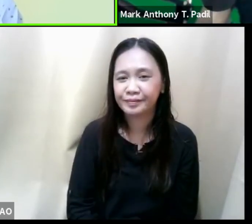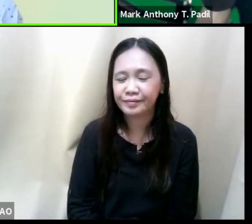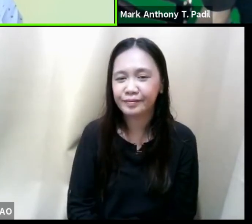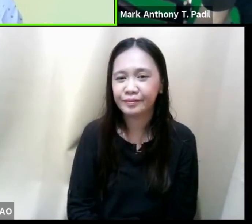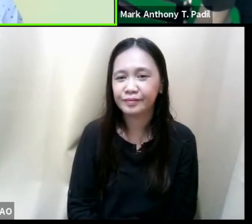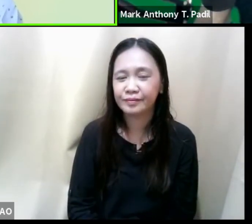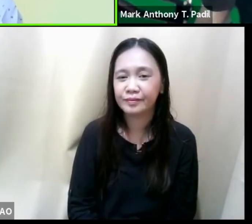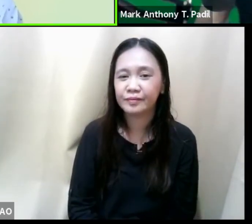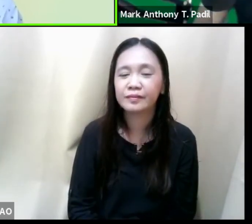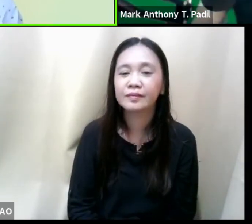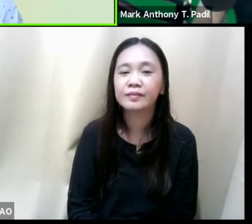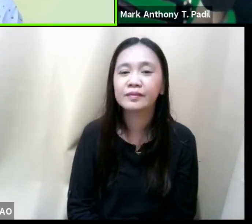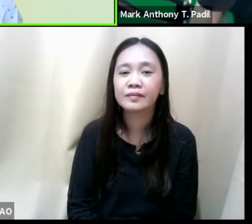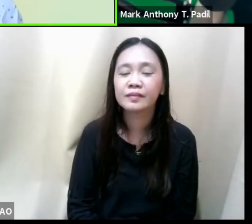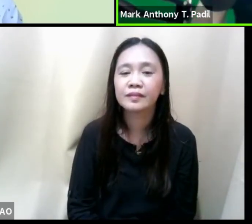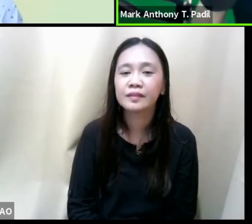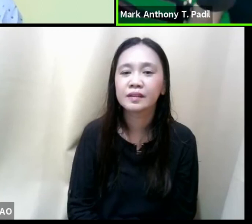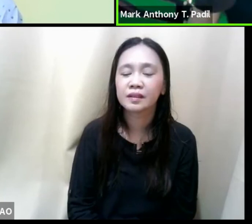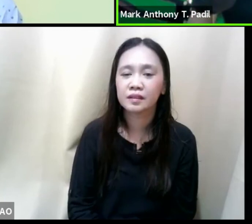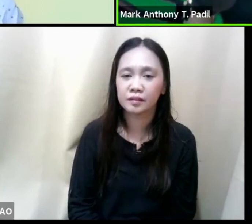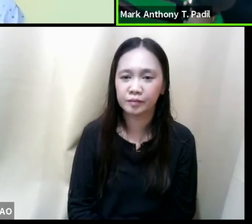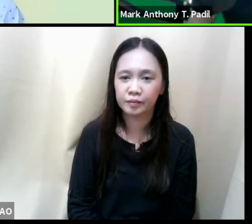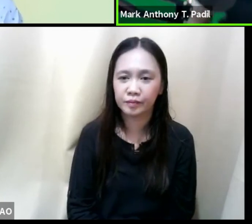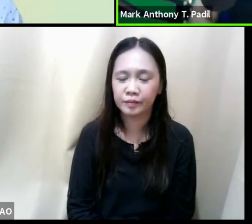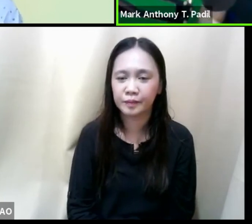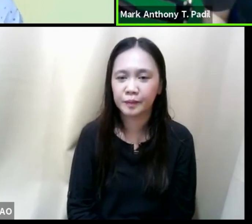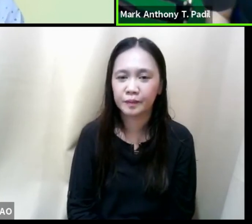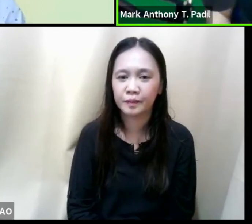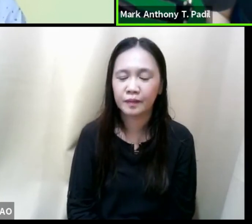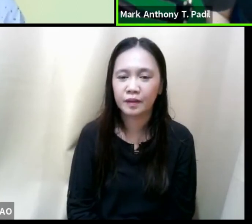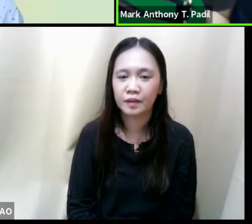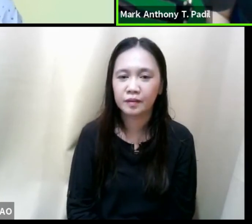Teacher Mark, naka-mute ata kayo. Ayan, sorry. Ayan. Sorry.